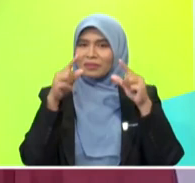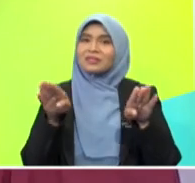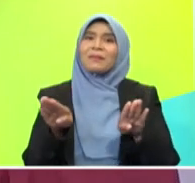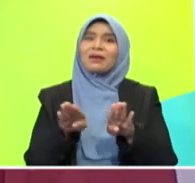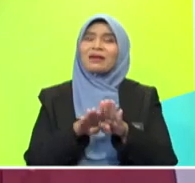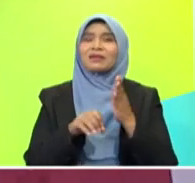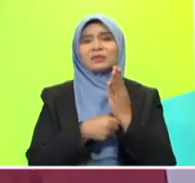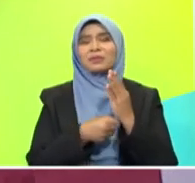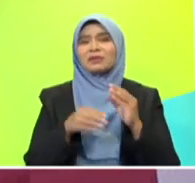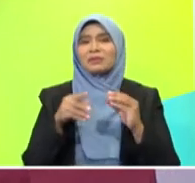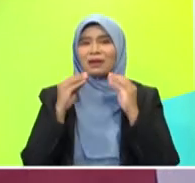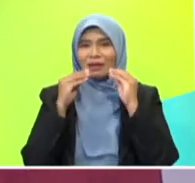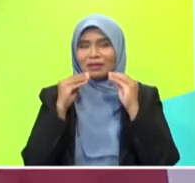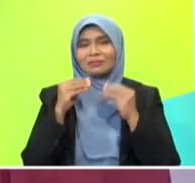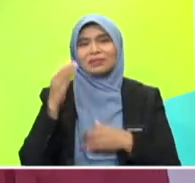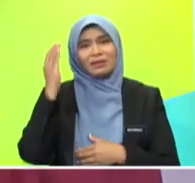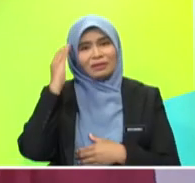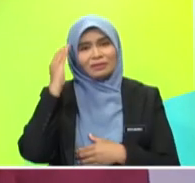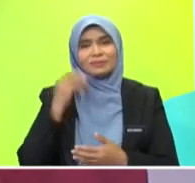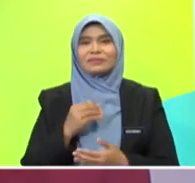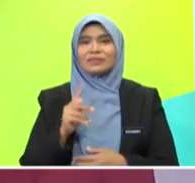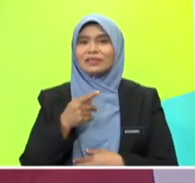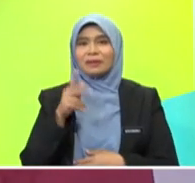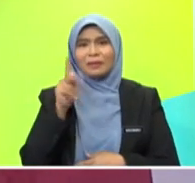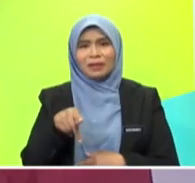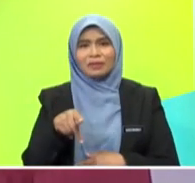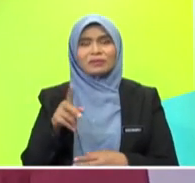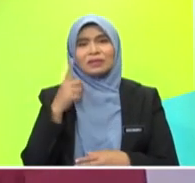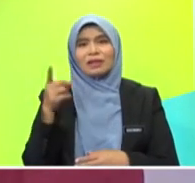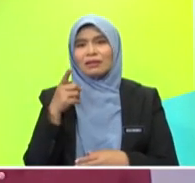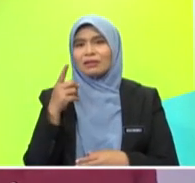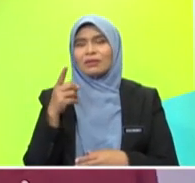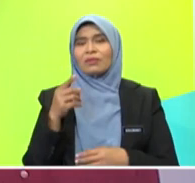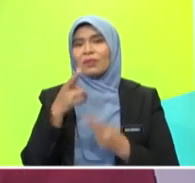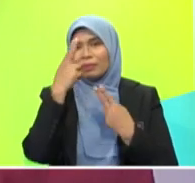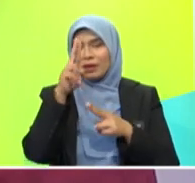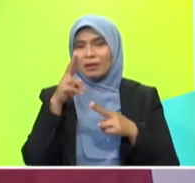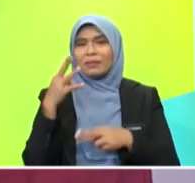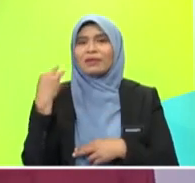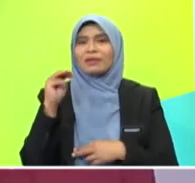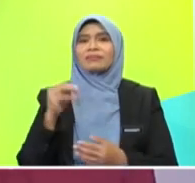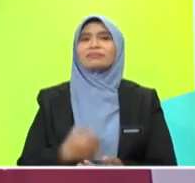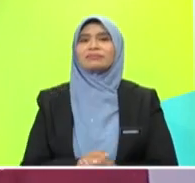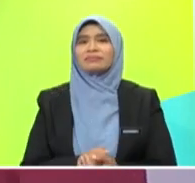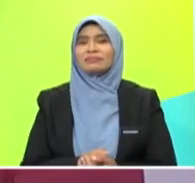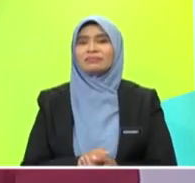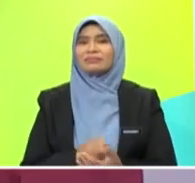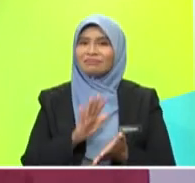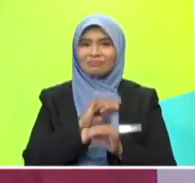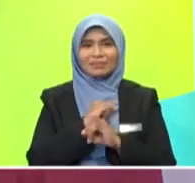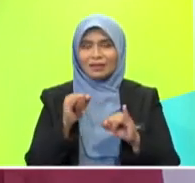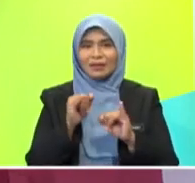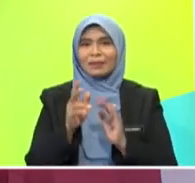sumber pengajar pengetahuan kita perlu selalu menghormati mereka Jangan